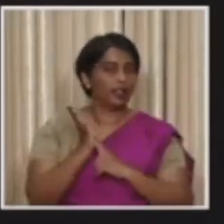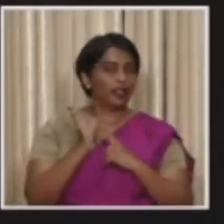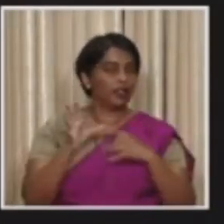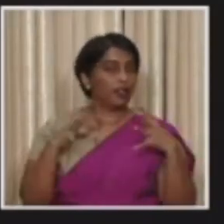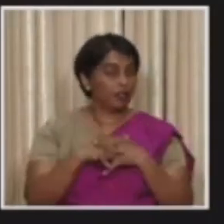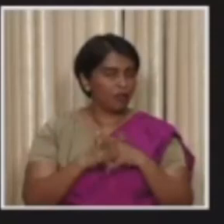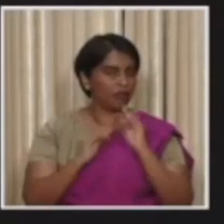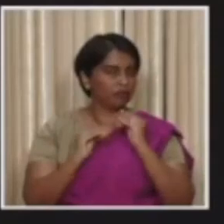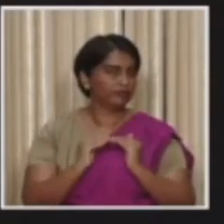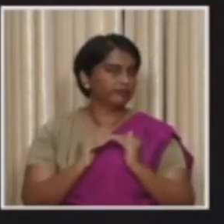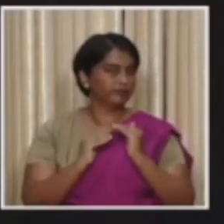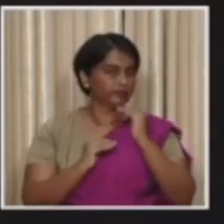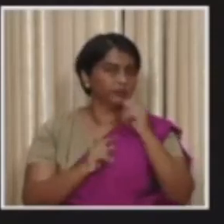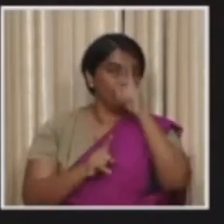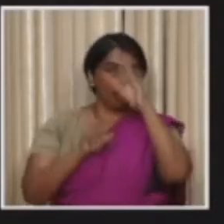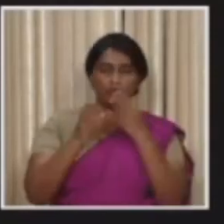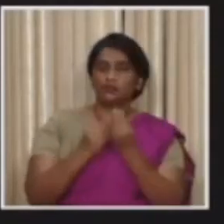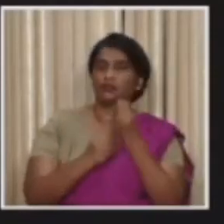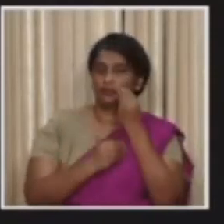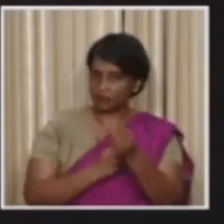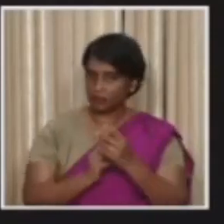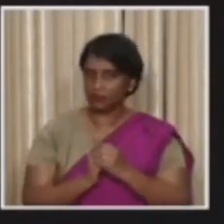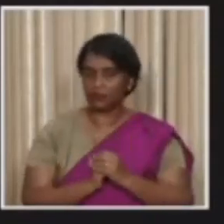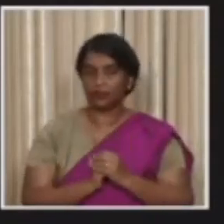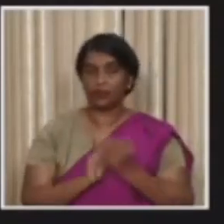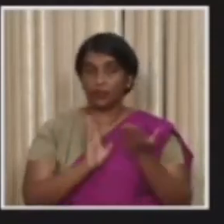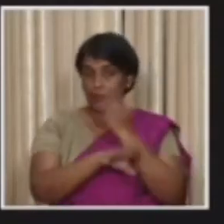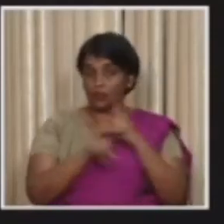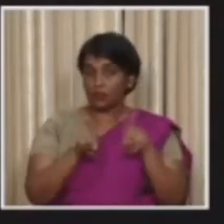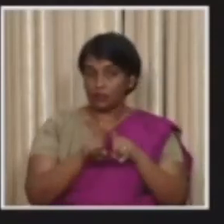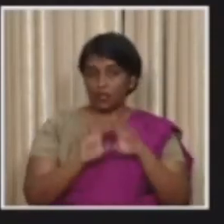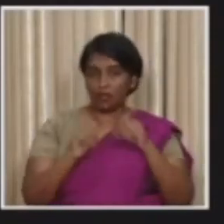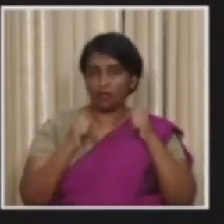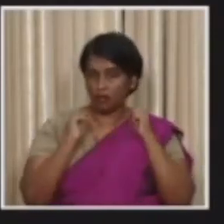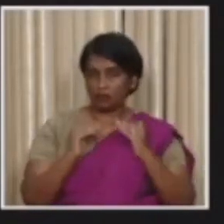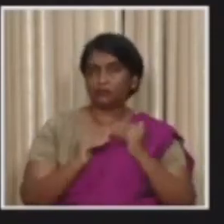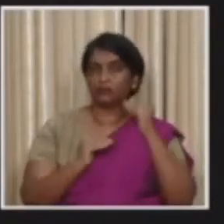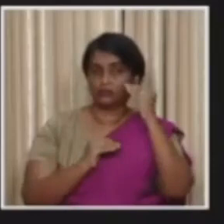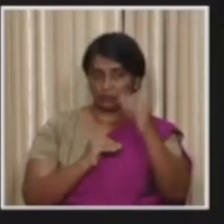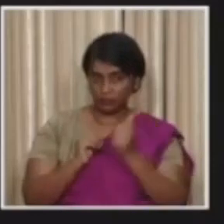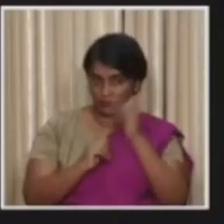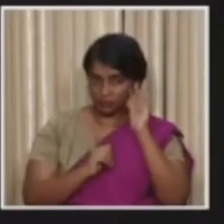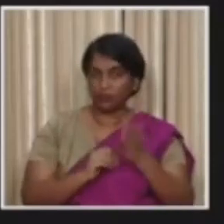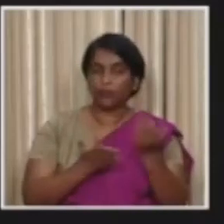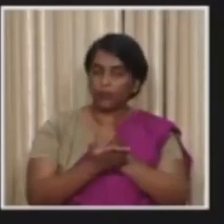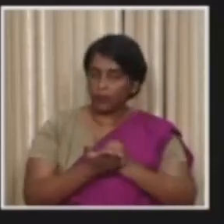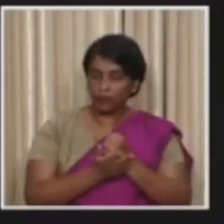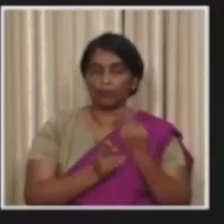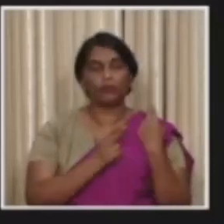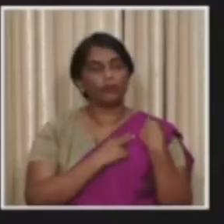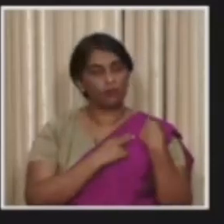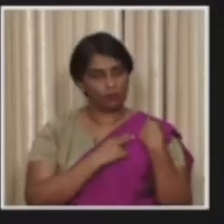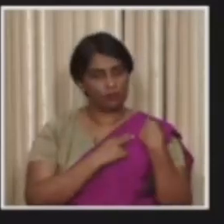ප්‍රගමනයක් වෙනවනම් ඒකට ආශිර්වාද කරන්නට ඕන. තිබුණු තත්ත්වයට ප්‍රශස්ත නීතියට ඉදිරියට ගෙන යාම සඳහා අපි සියලු දෙනාගේම